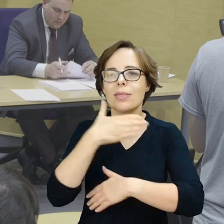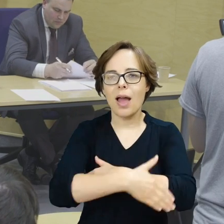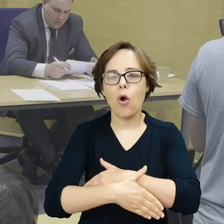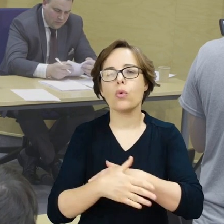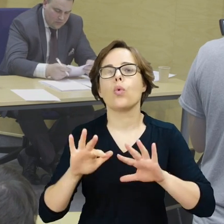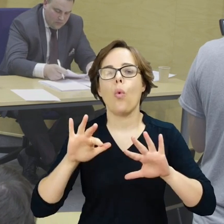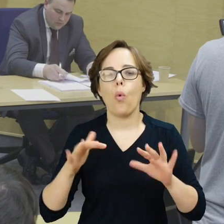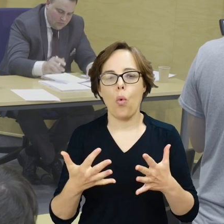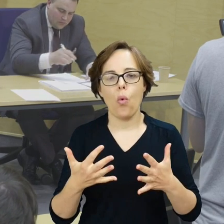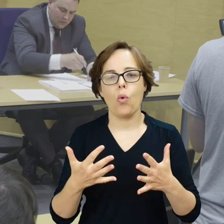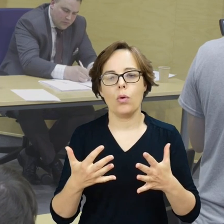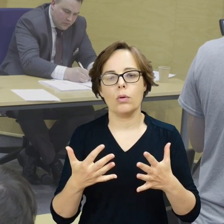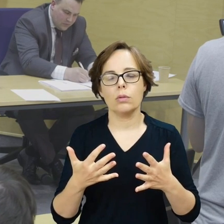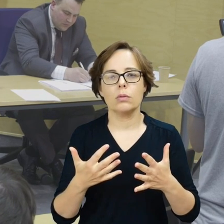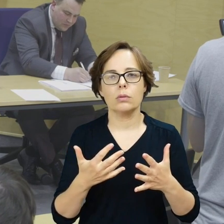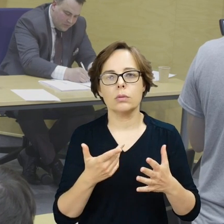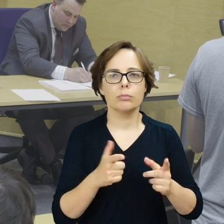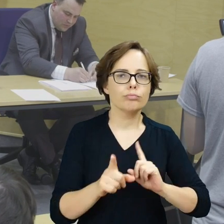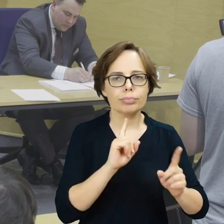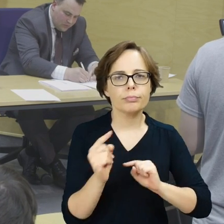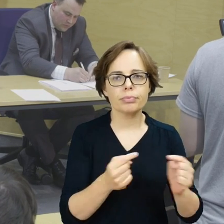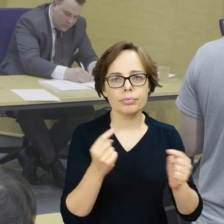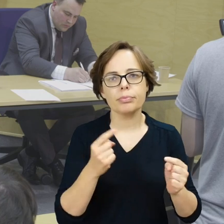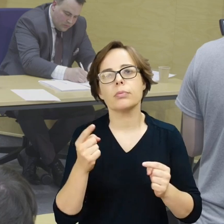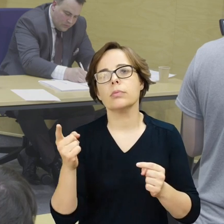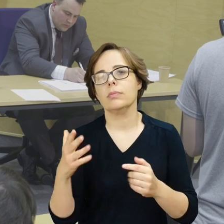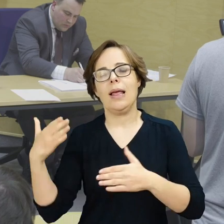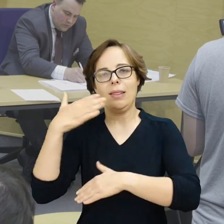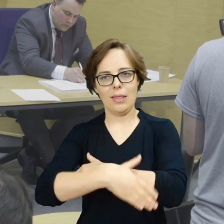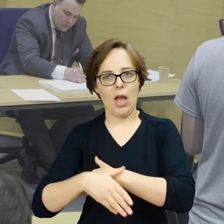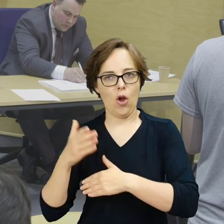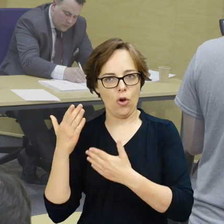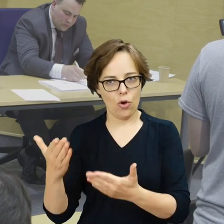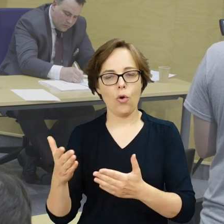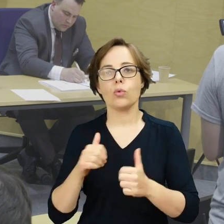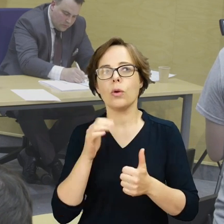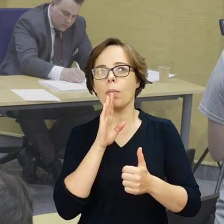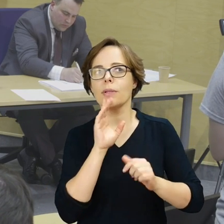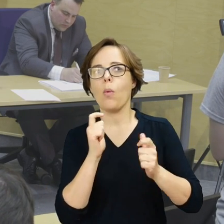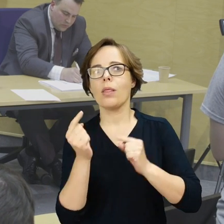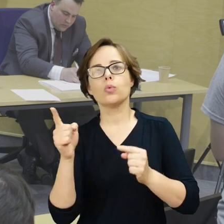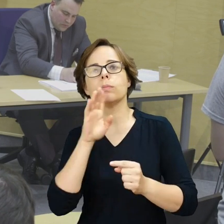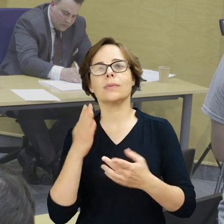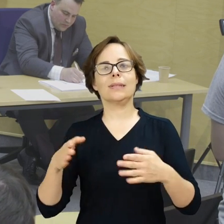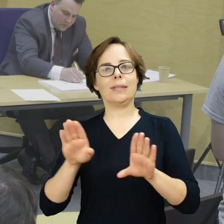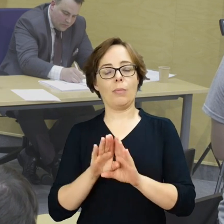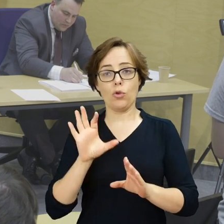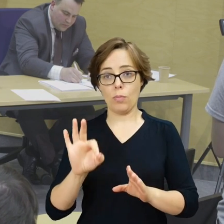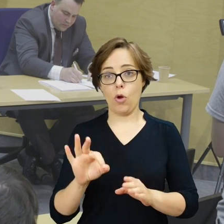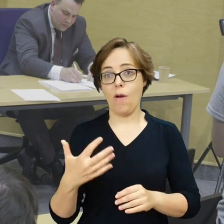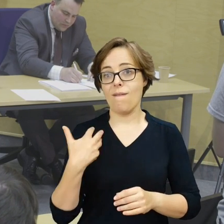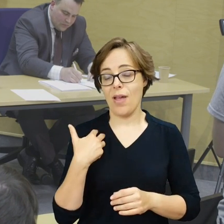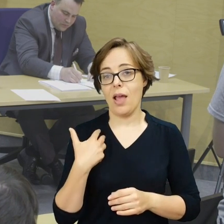swoją osobą i swoim jestestwem, bo jednak wierzę, że 21 wiek to będzie stulecie kobiet, no bo uczciwie,